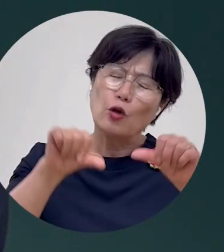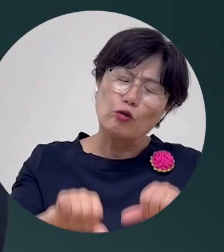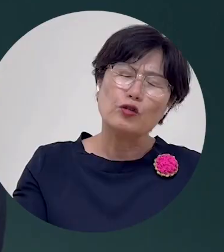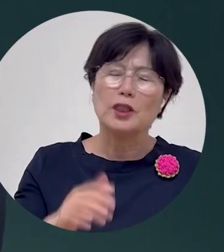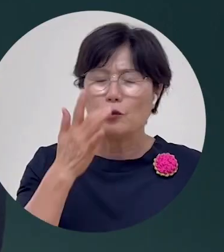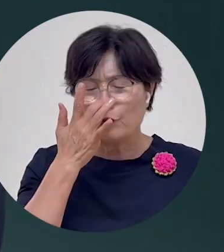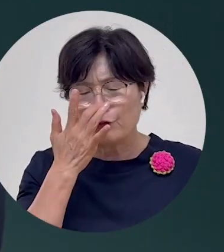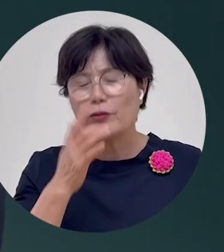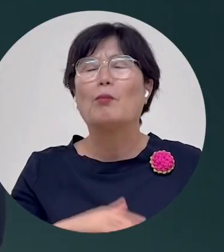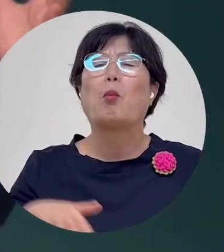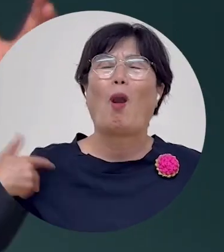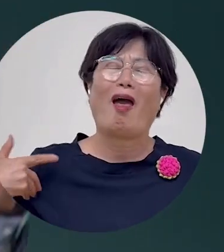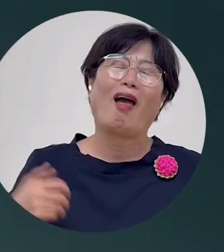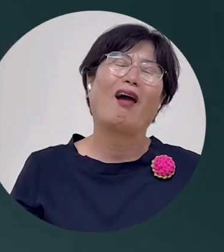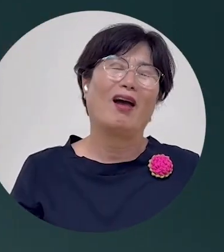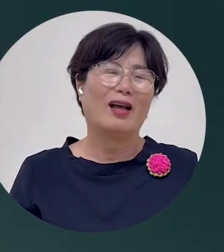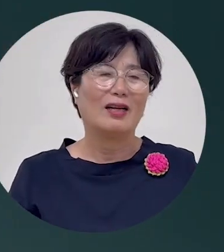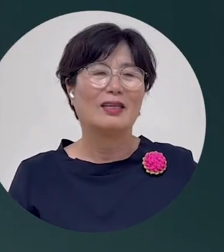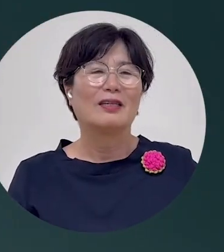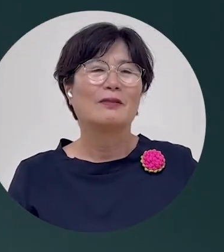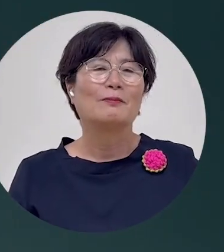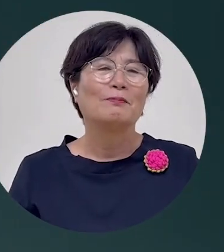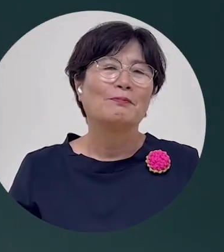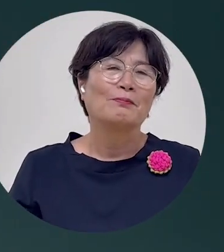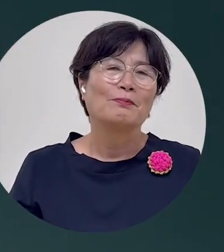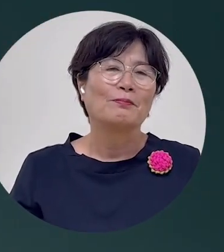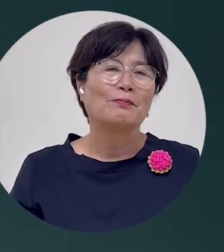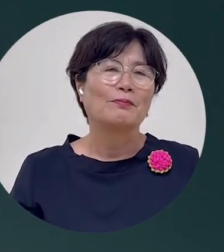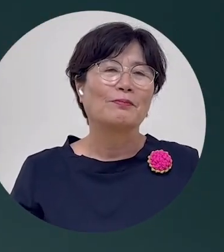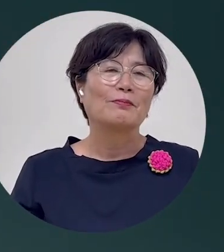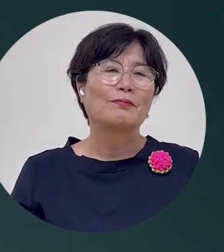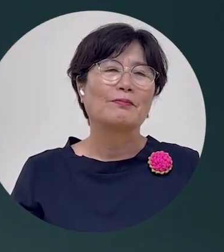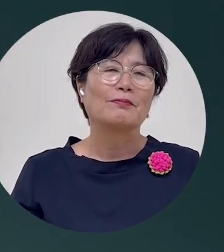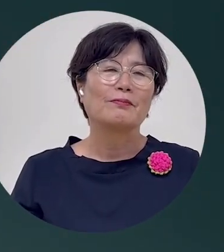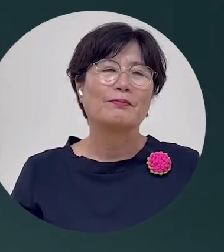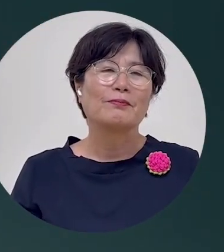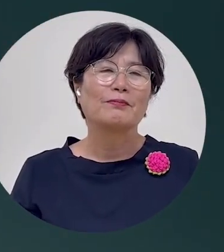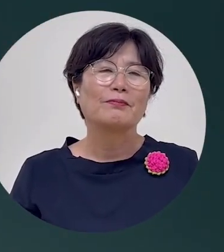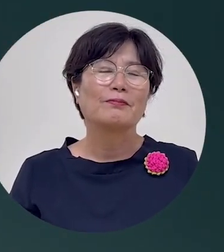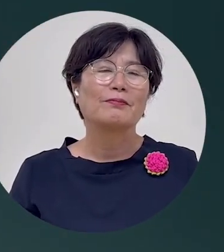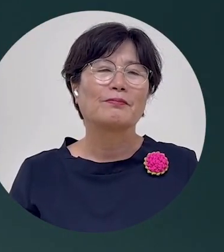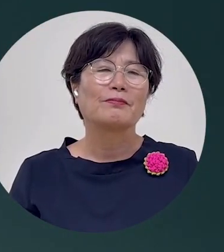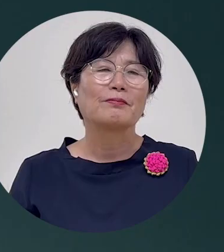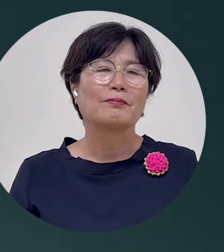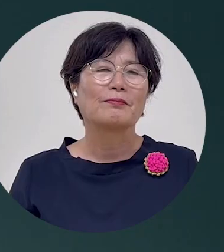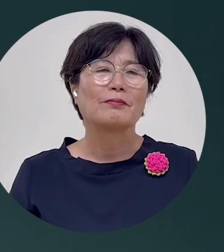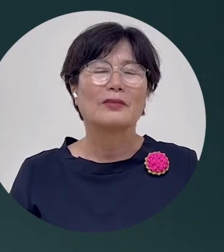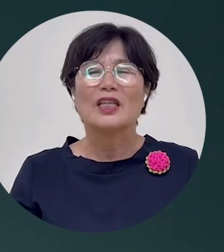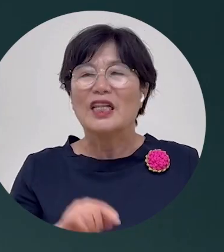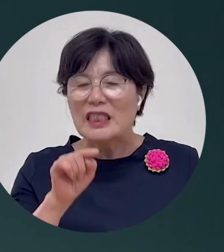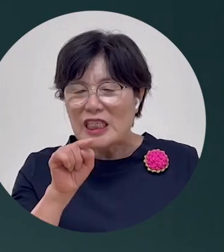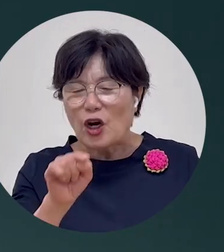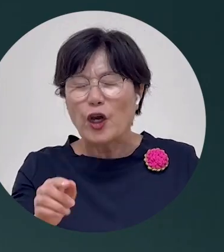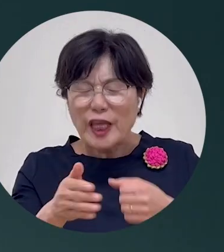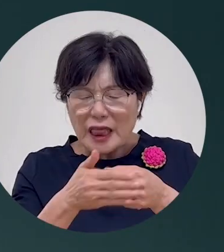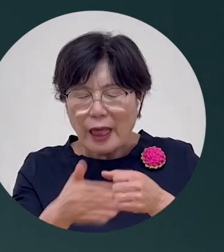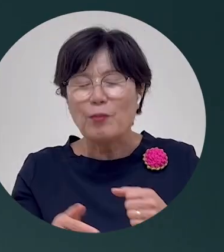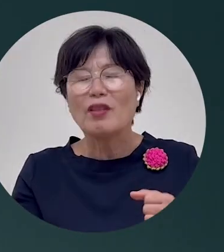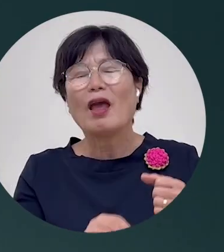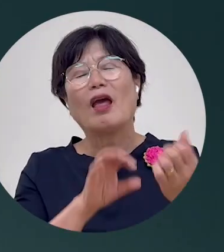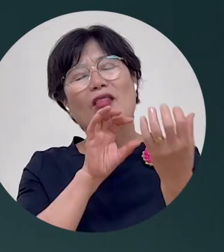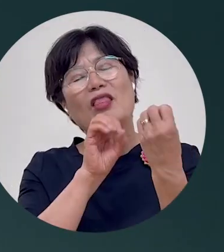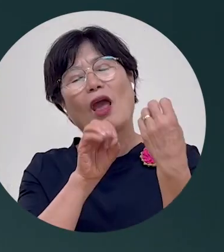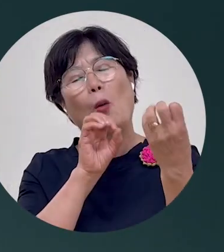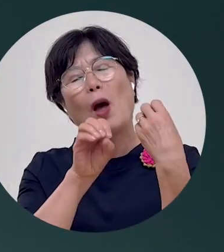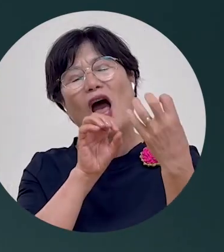저주인지를 구분을 못해요. 그래서 제가 대화가 잘 안 돼요.